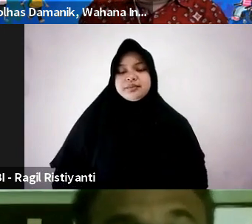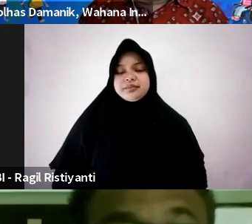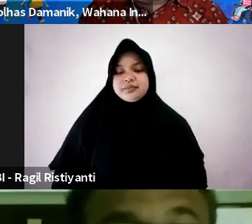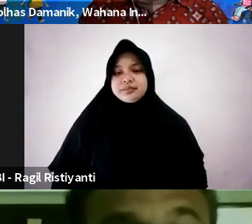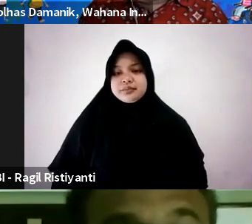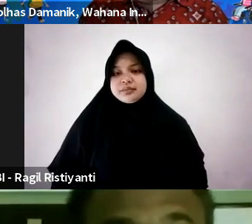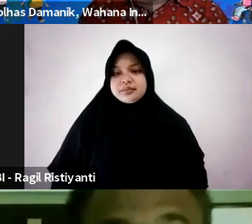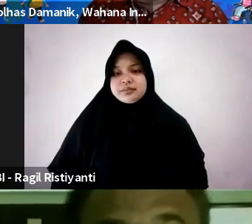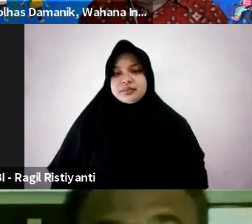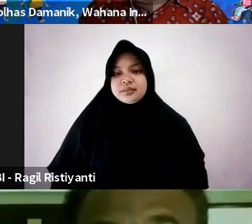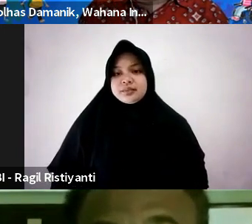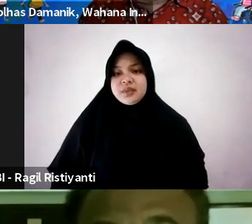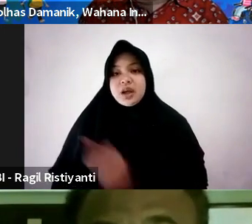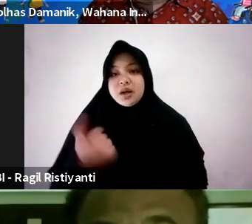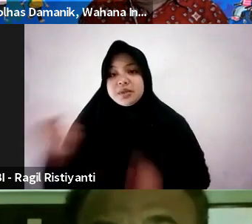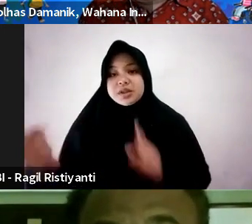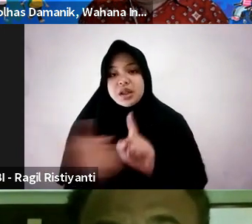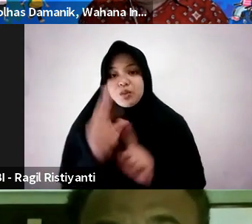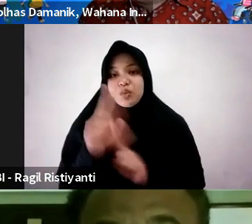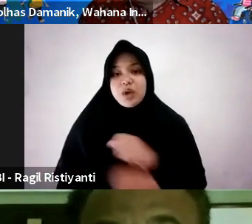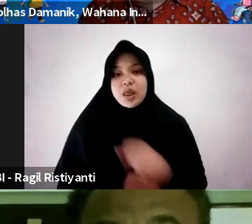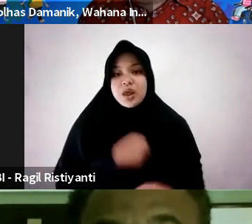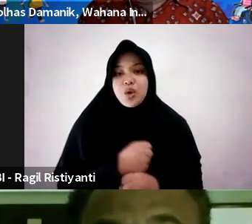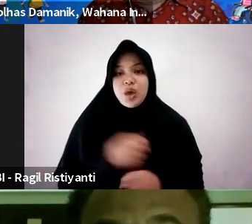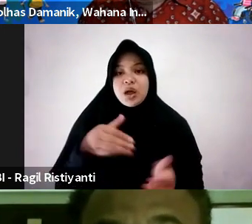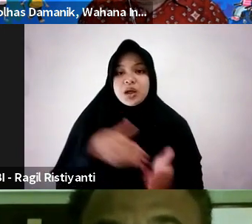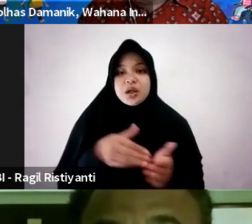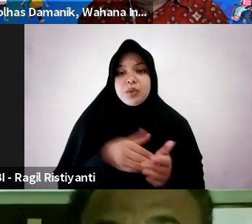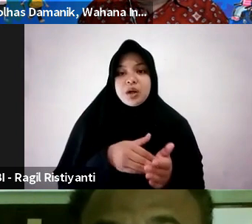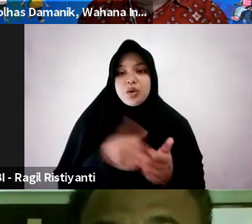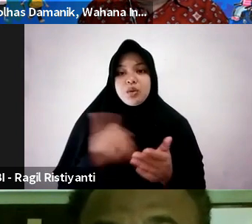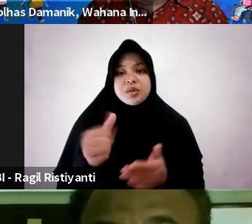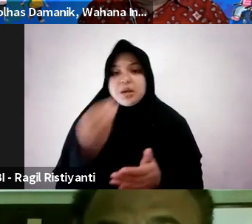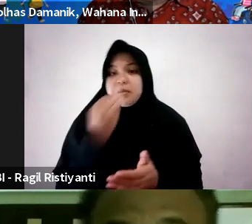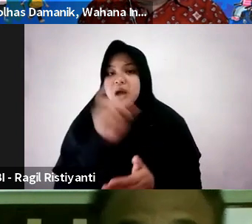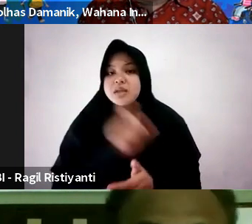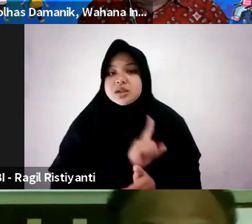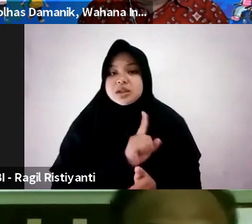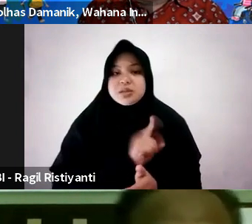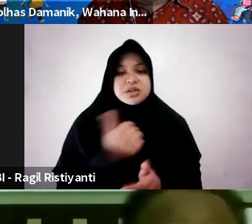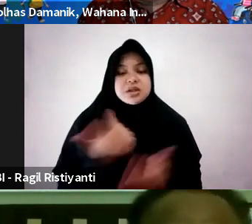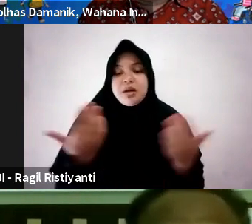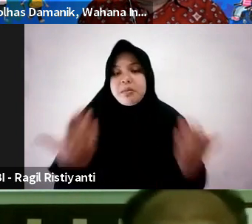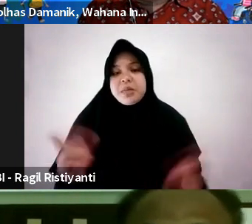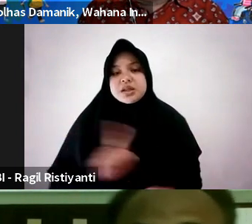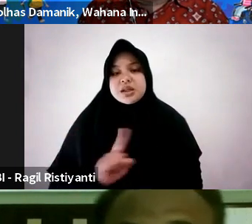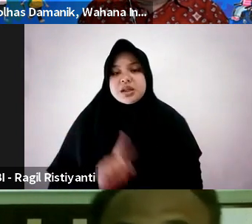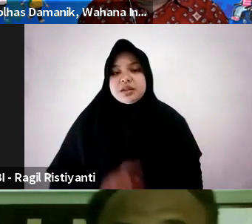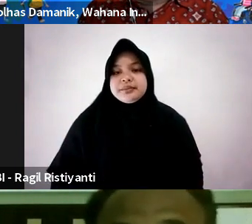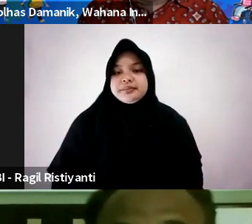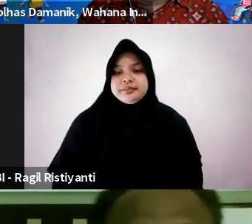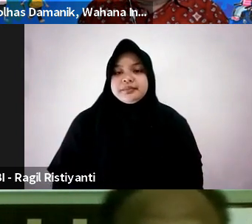dia bilang Terus pasca tahun lagi ya yang dulunya udah bisa makan sendiri udah bisa apa sendiri itu kayak anak cacat